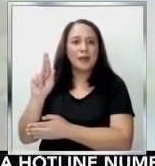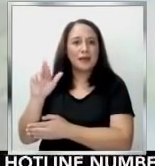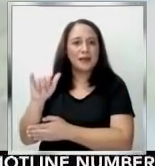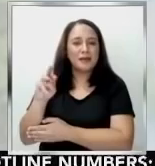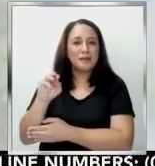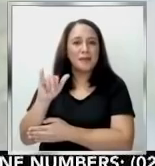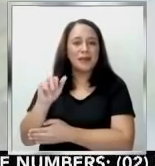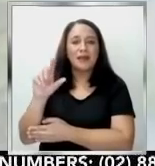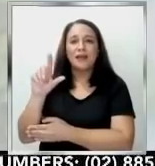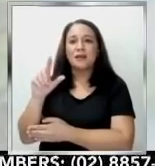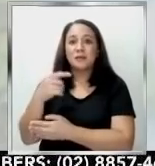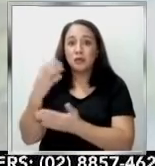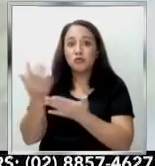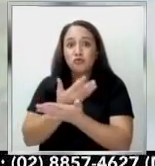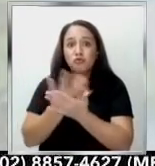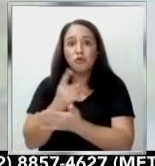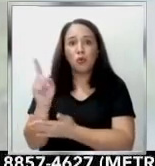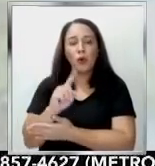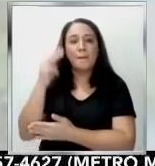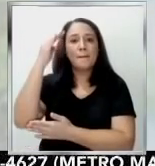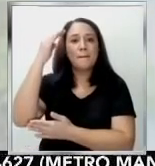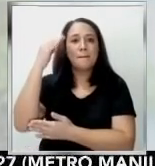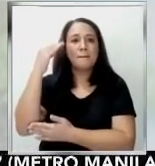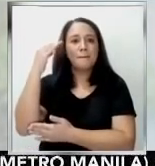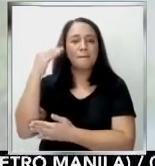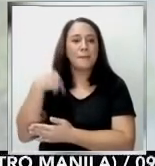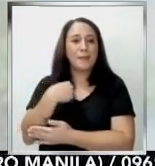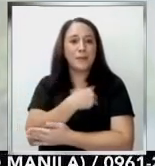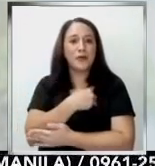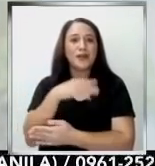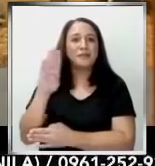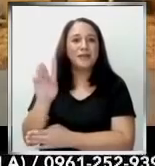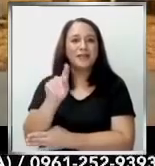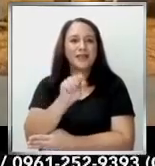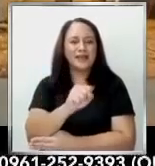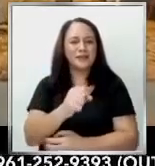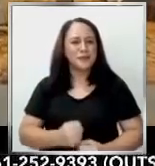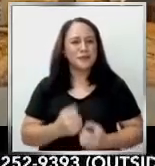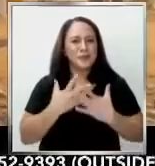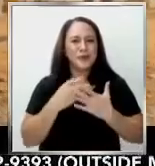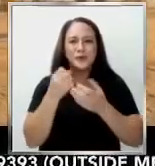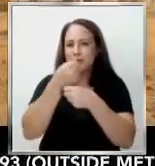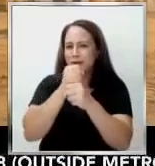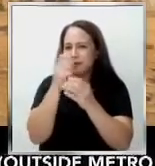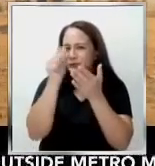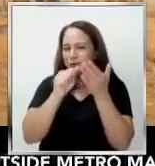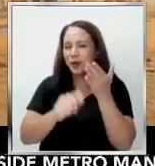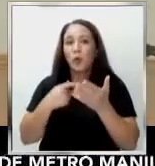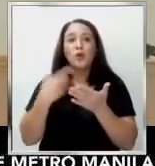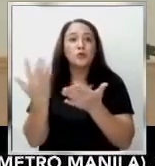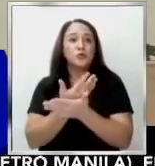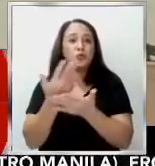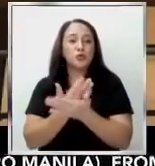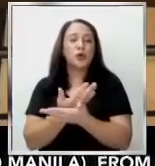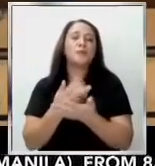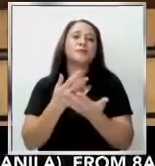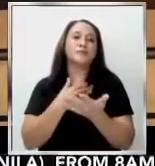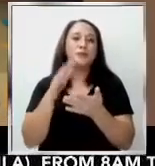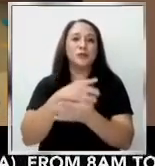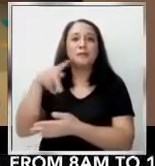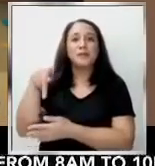niyang obra, ang mga membro ng BTS. Na-inspire raw siya gawin ang obra dahil sa latest single ng BTS na Permission to Dance, kung